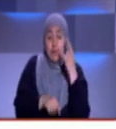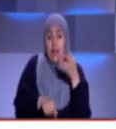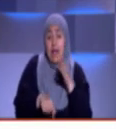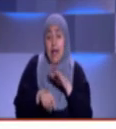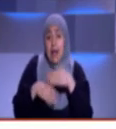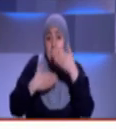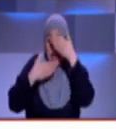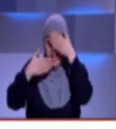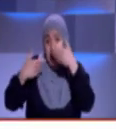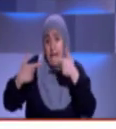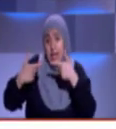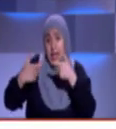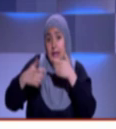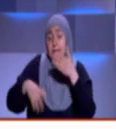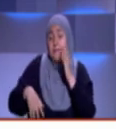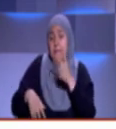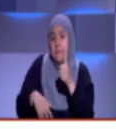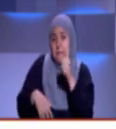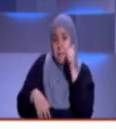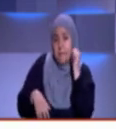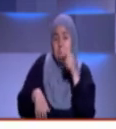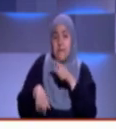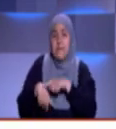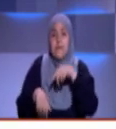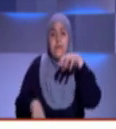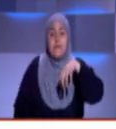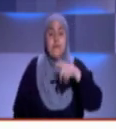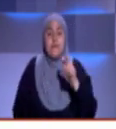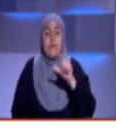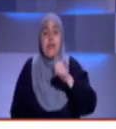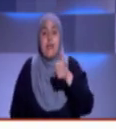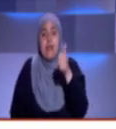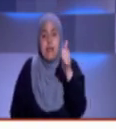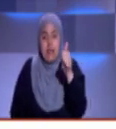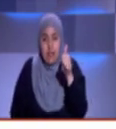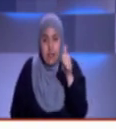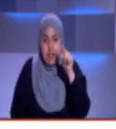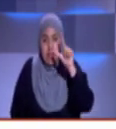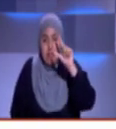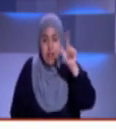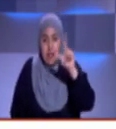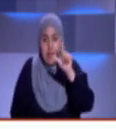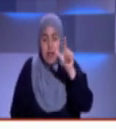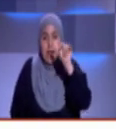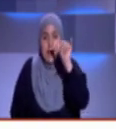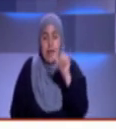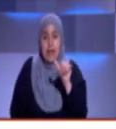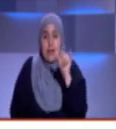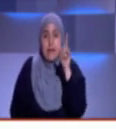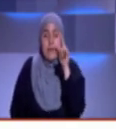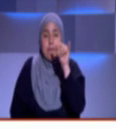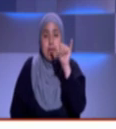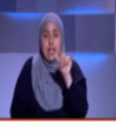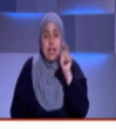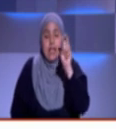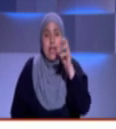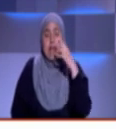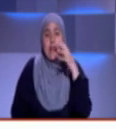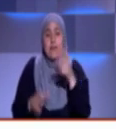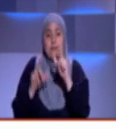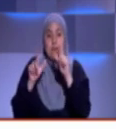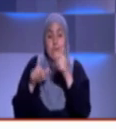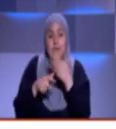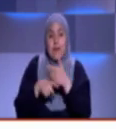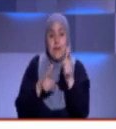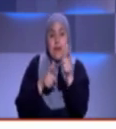إرهابية بالأمس في الأميرية والعثور بحوزتهم على مجموعة من الأسلحة. ينضم